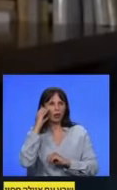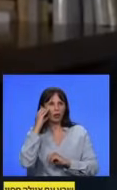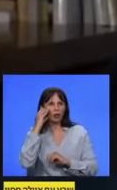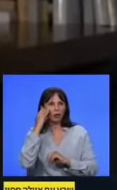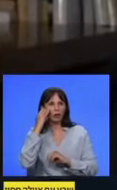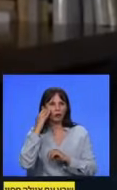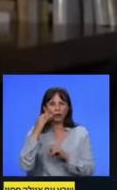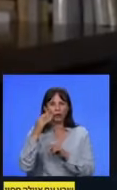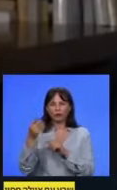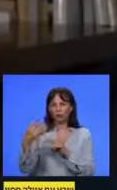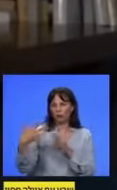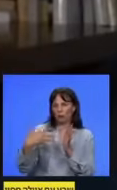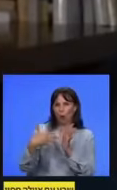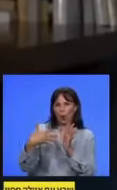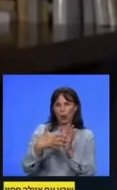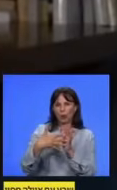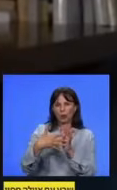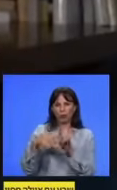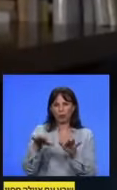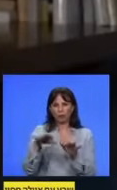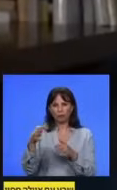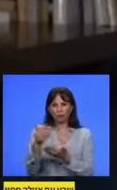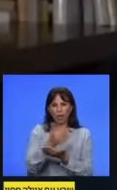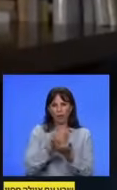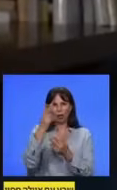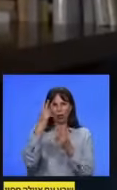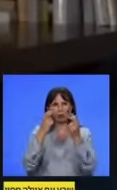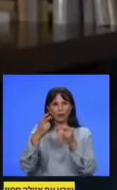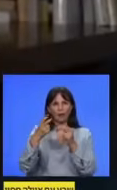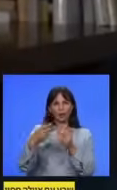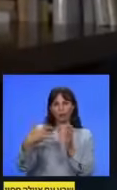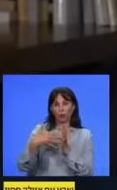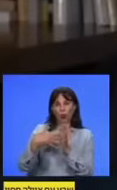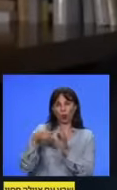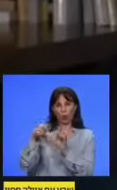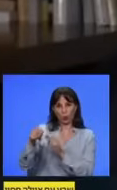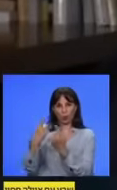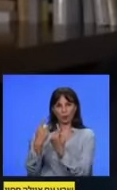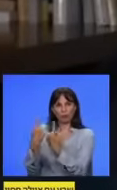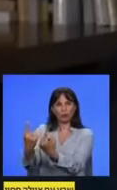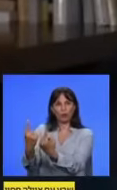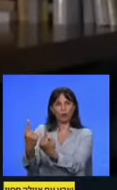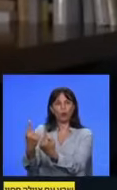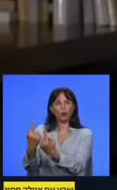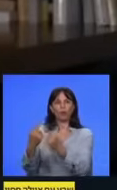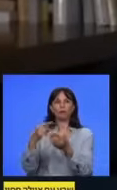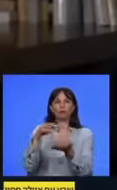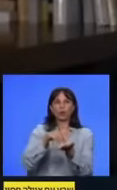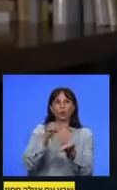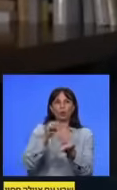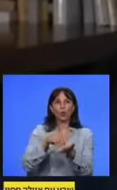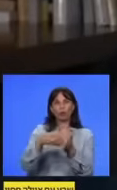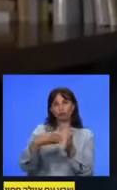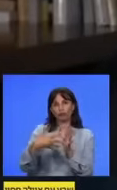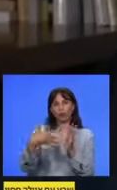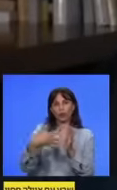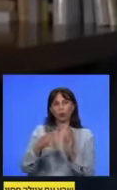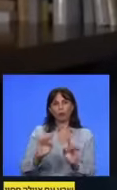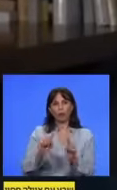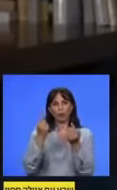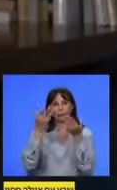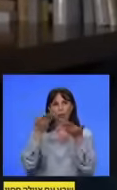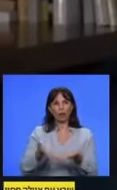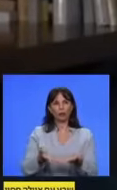אותה עם כל מאגרי המידע, לצד אם הוא חוקר אותו בחקירה, שמה שנקרא חקירת צורך, שחוקרים במקרים